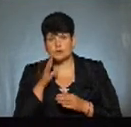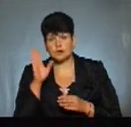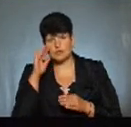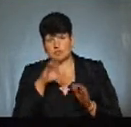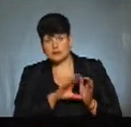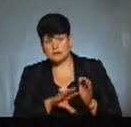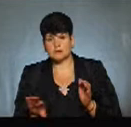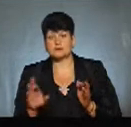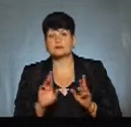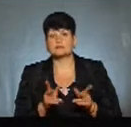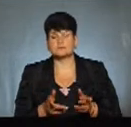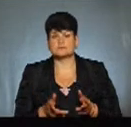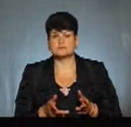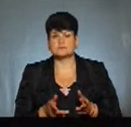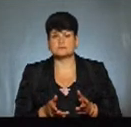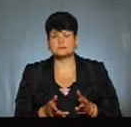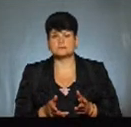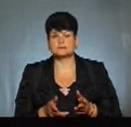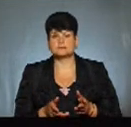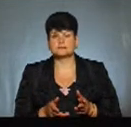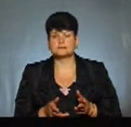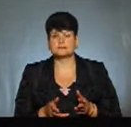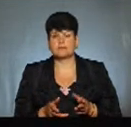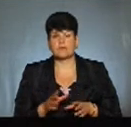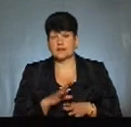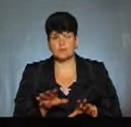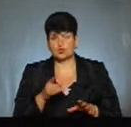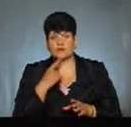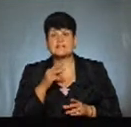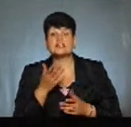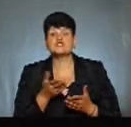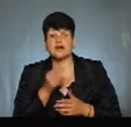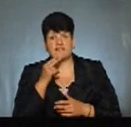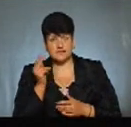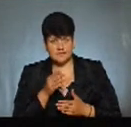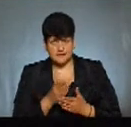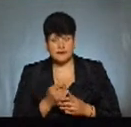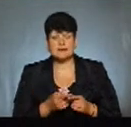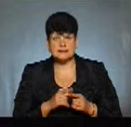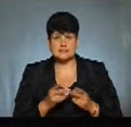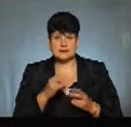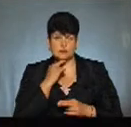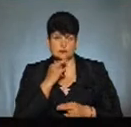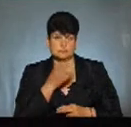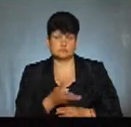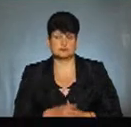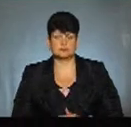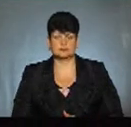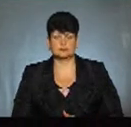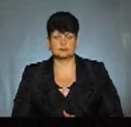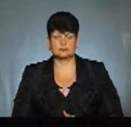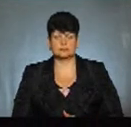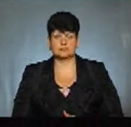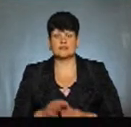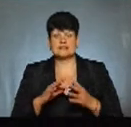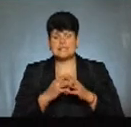От, там, може, це не буду казати, чия вина, але на це треба звертати увагу. У